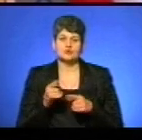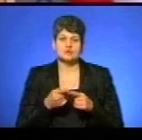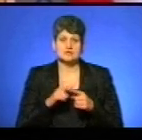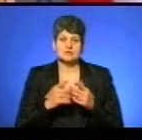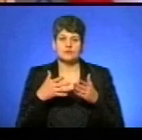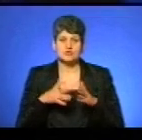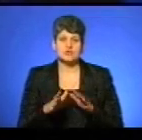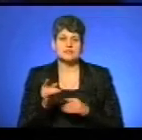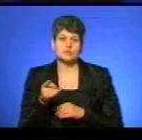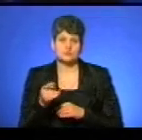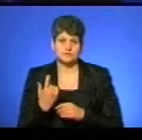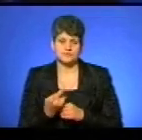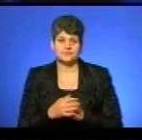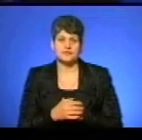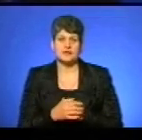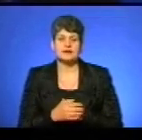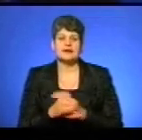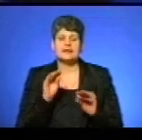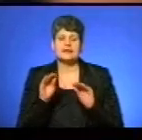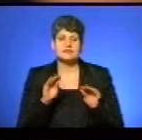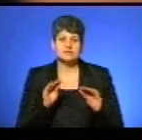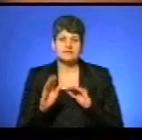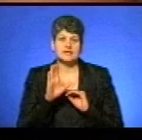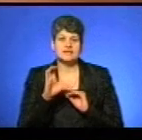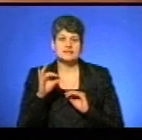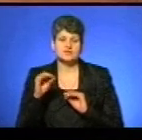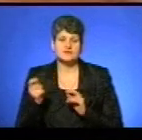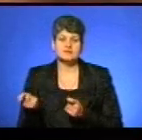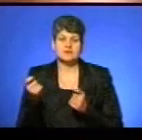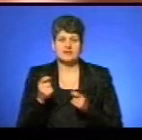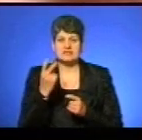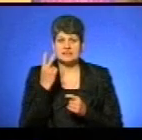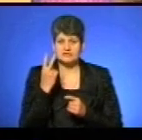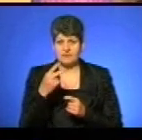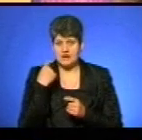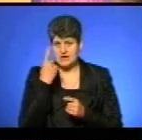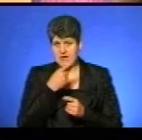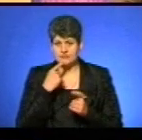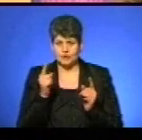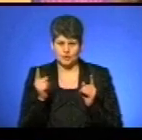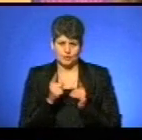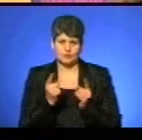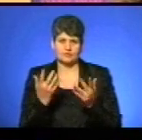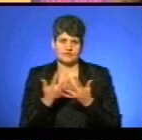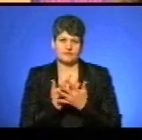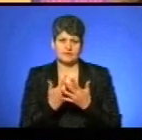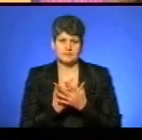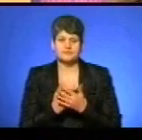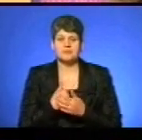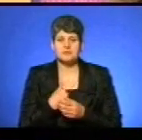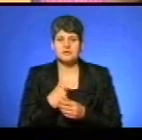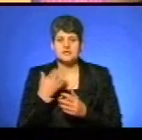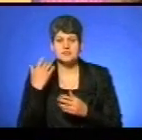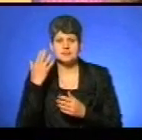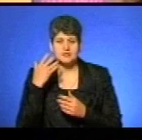уродженець Тернопільщини. Режисер Валерія Сучевець привезла на кінохвилю два авторських короткометражних фільми. Мені здається, що